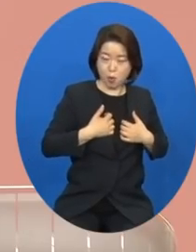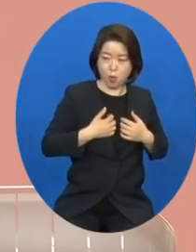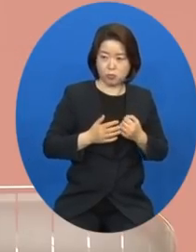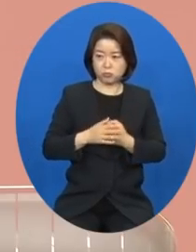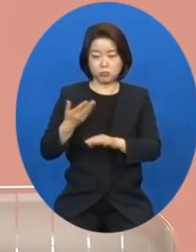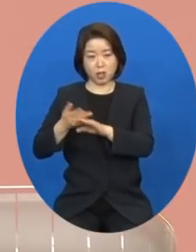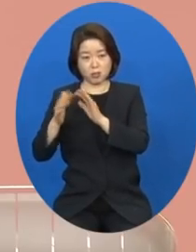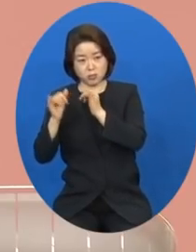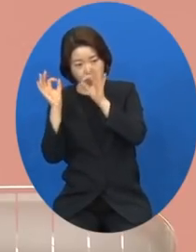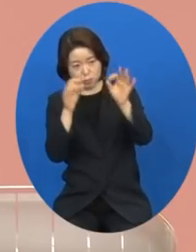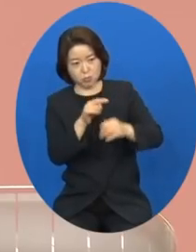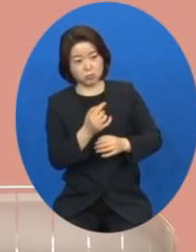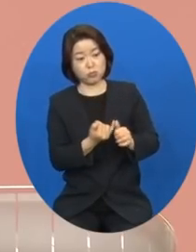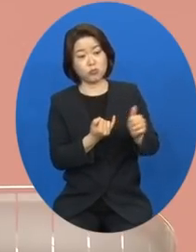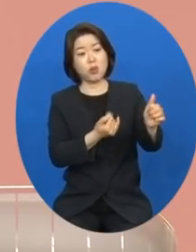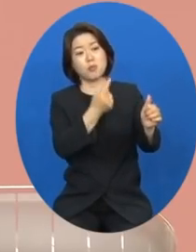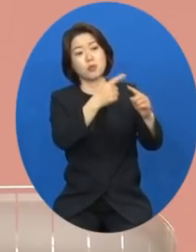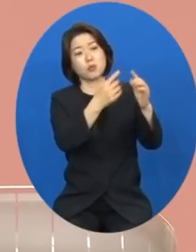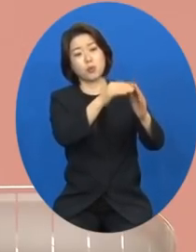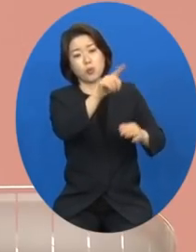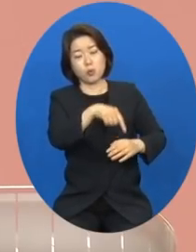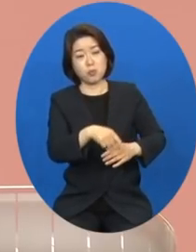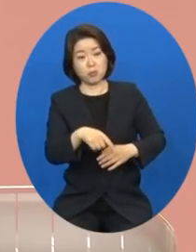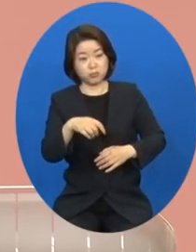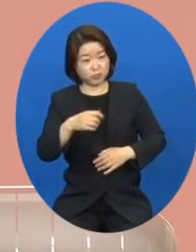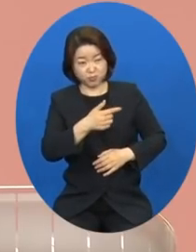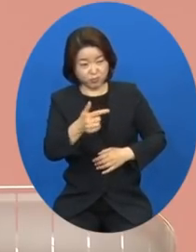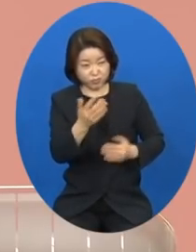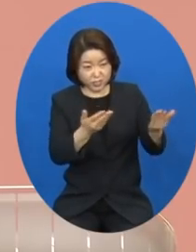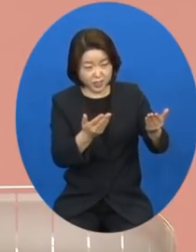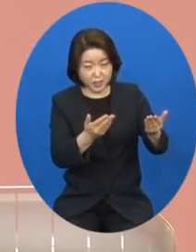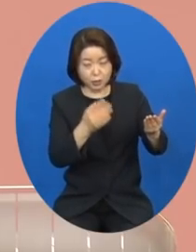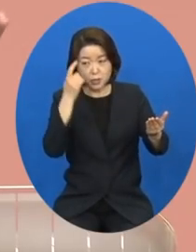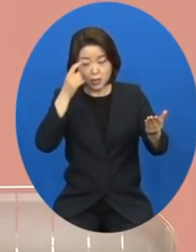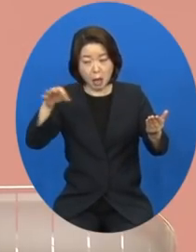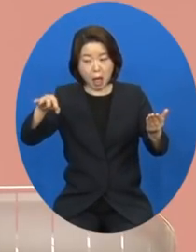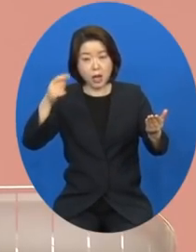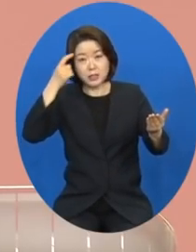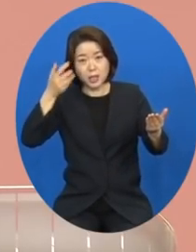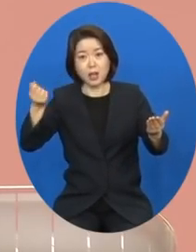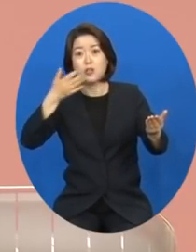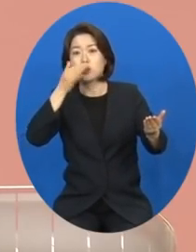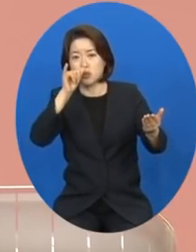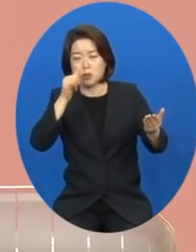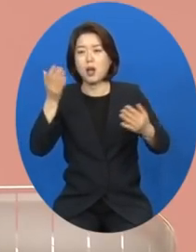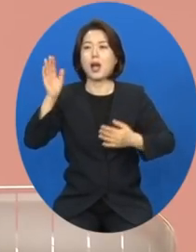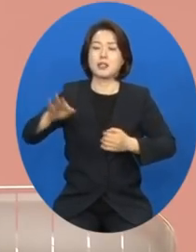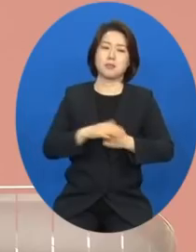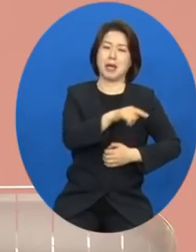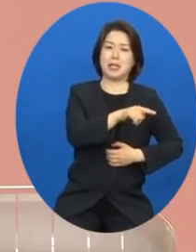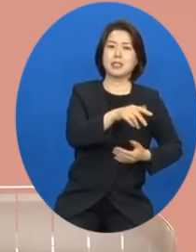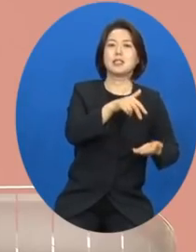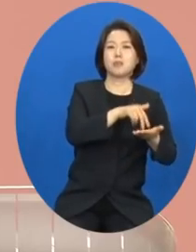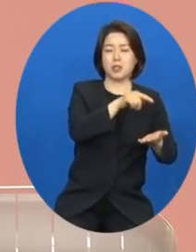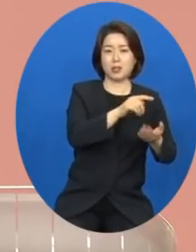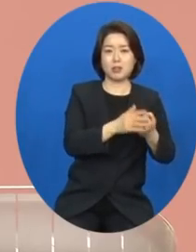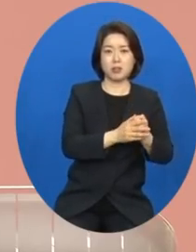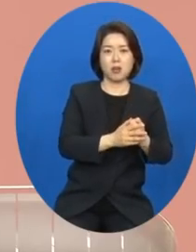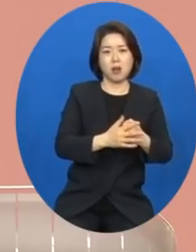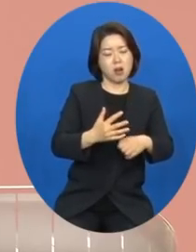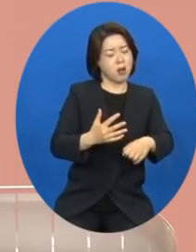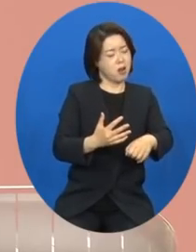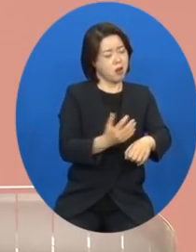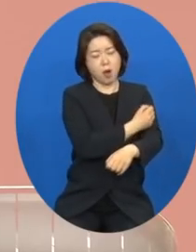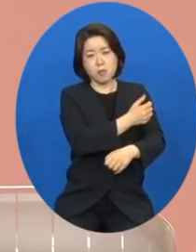보면 남편이 교회에 나온 게 뭐 되다는 이렇게 생각할 수 있어요 그거 뭐 별거 아니라는 거죠 그때 그 분에게는 이것이 문 이래요